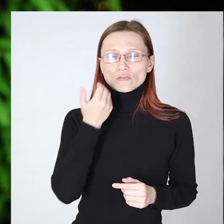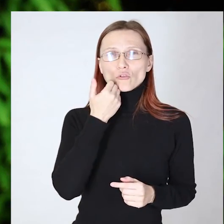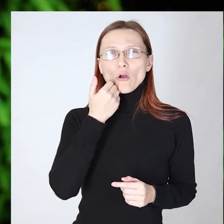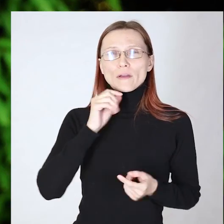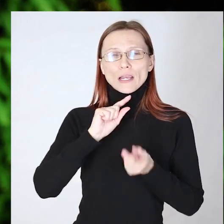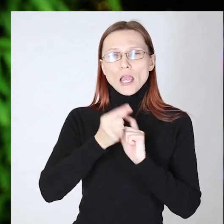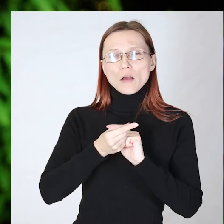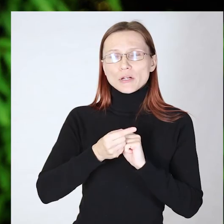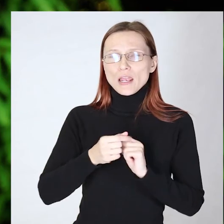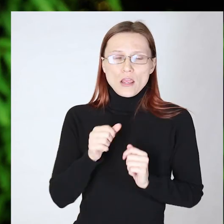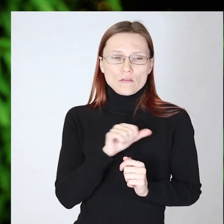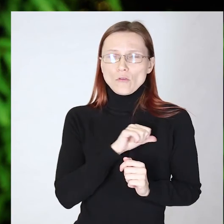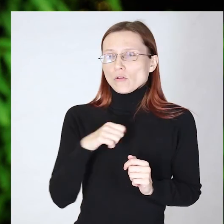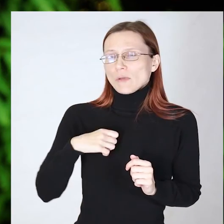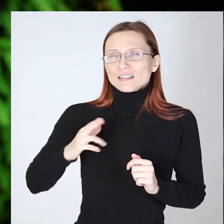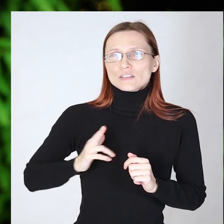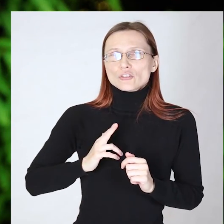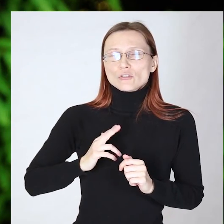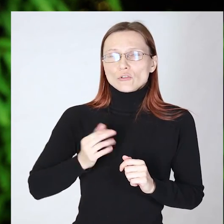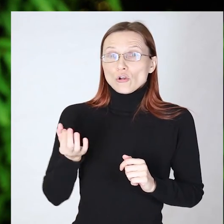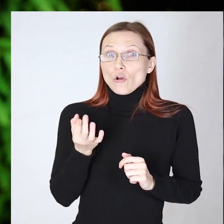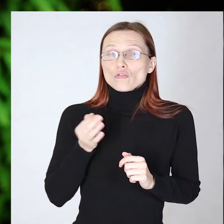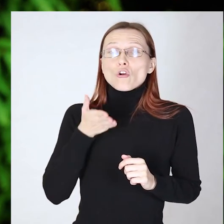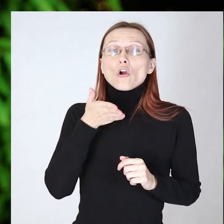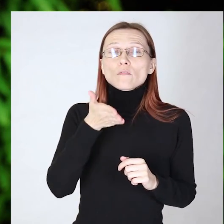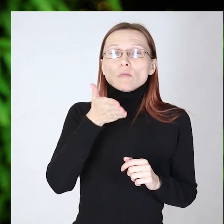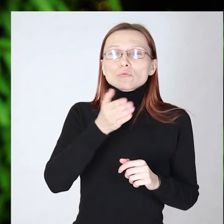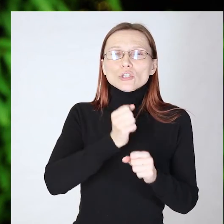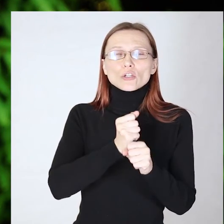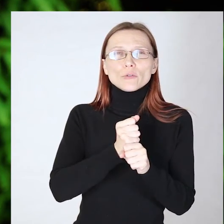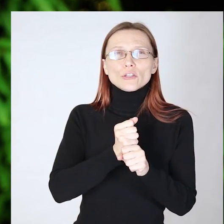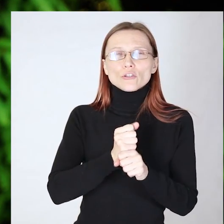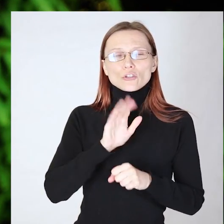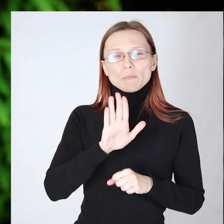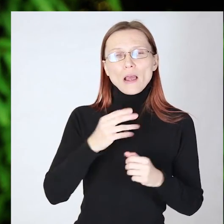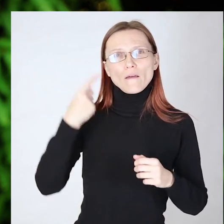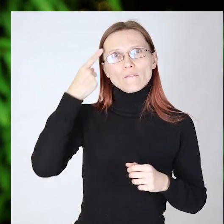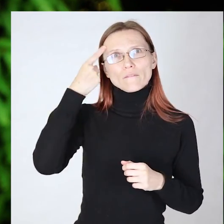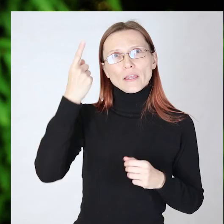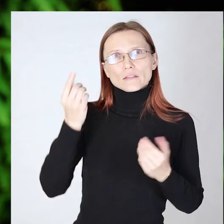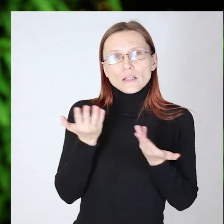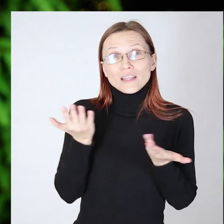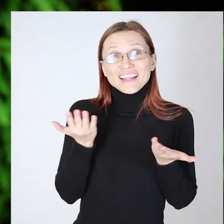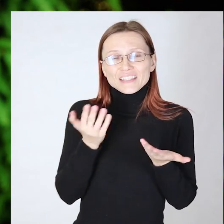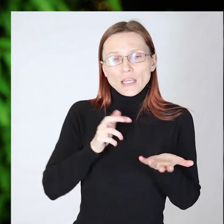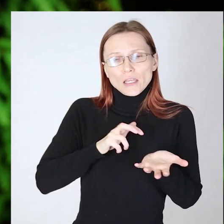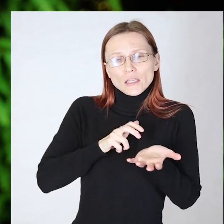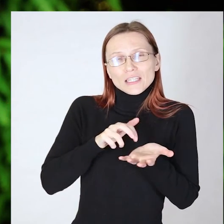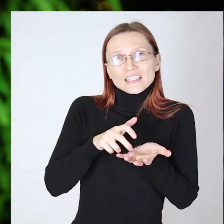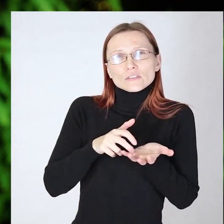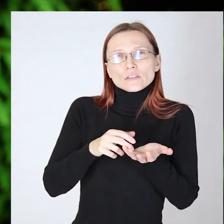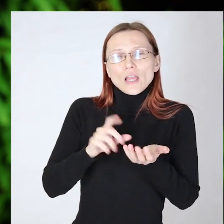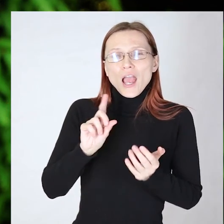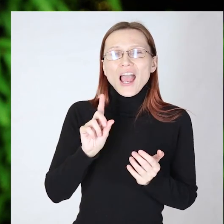život sa naučil, že čokoľvek bude v živote robiť, že by mal vedieť, kam sa chce dostať, aký je toho cieľ,